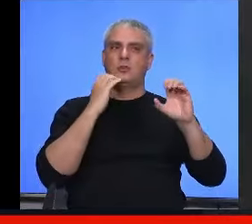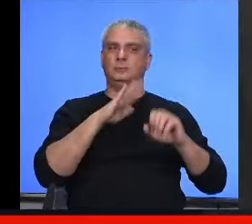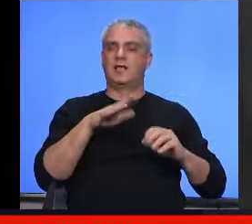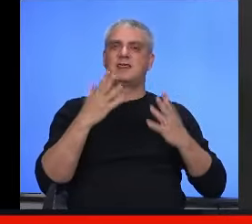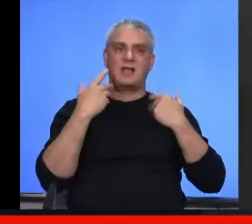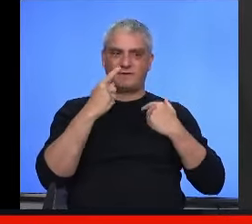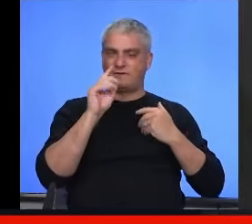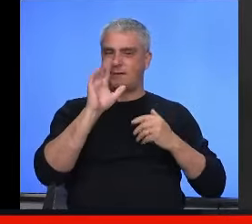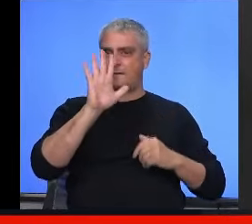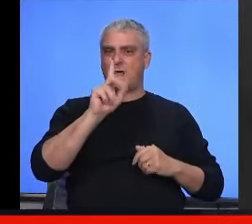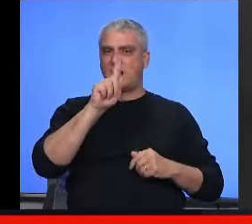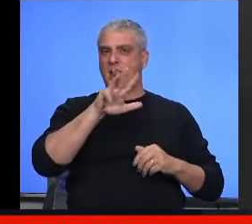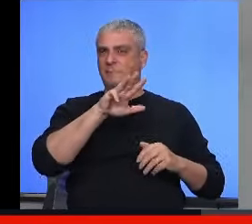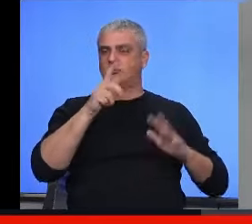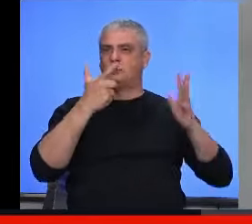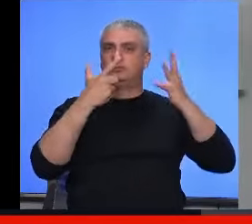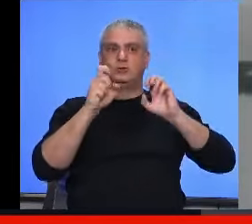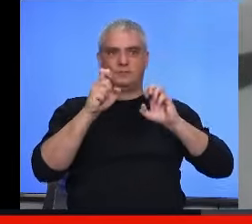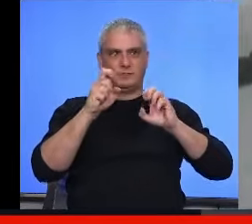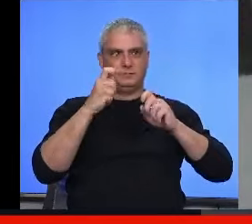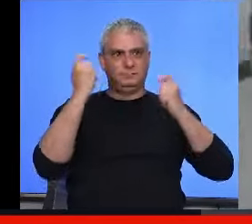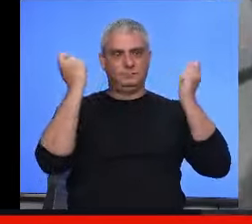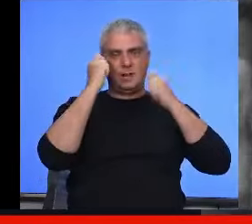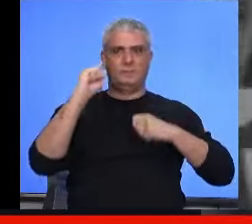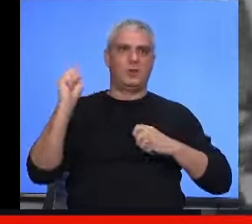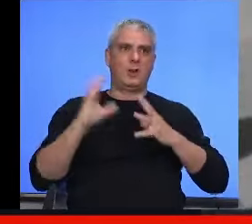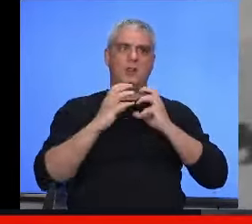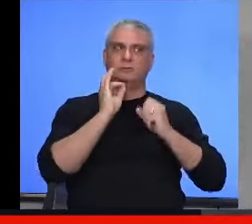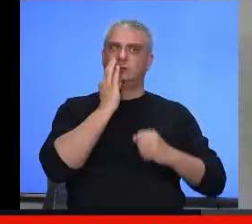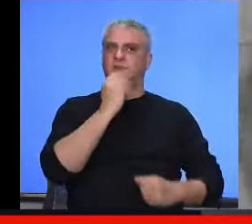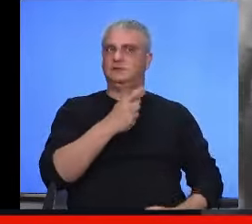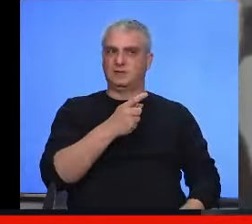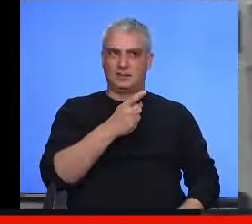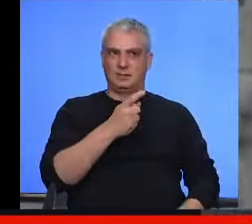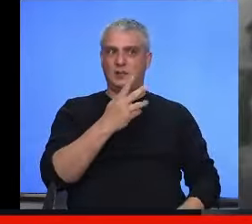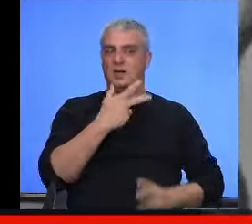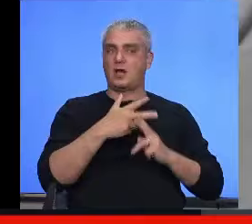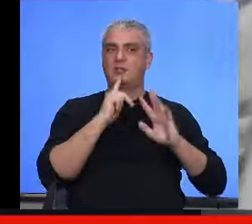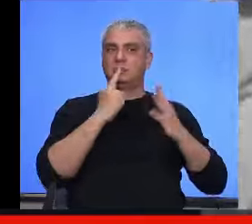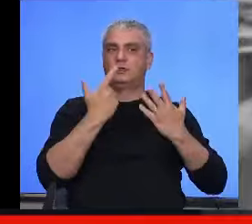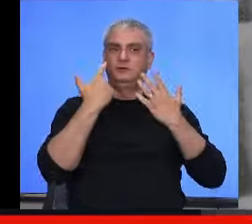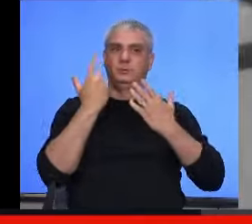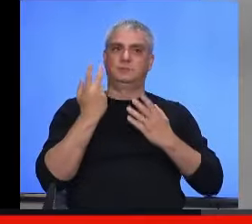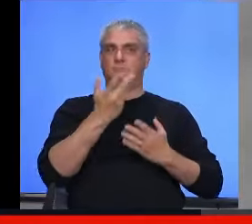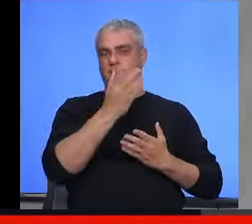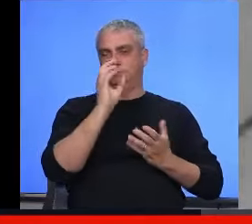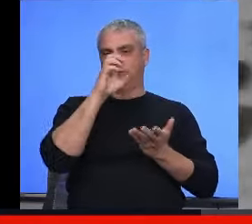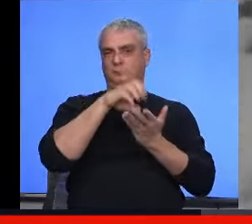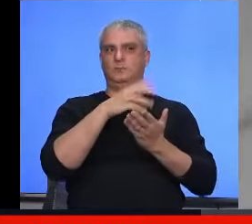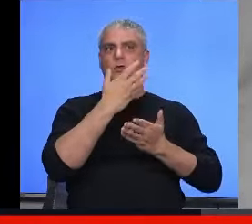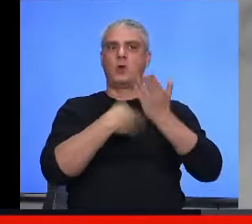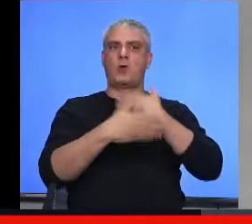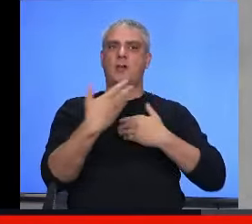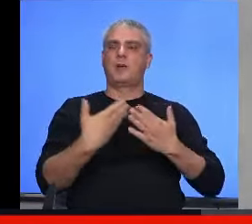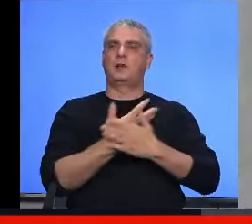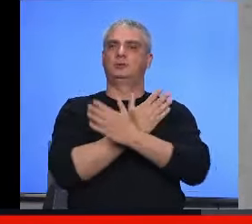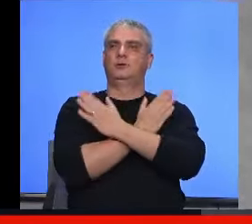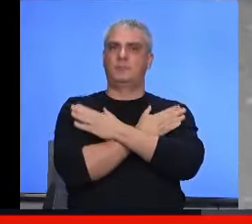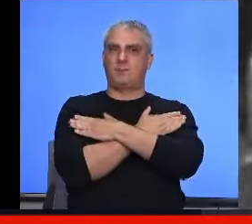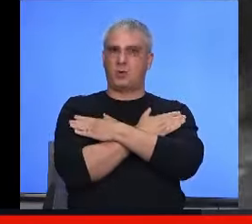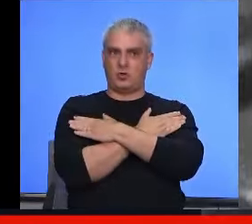במאי 1970 היכה בהלם את המושב הצעיר, שרק 7 שנים קודם לכן יושב בעולים חדשים